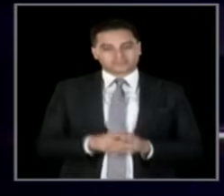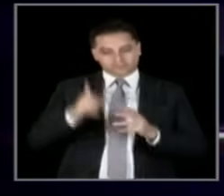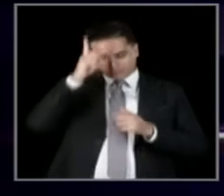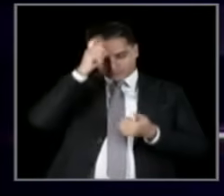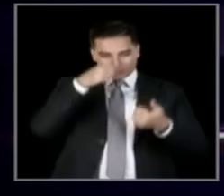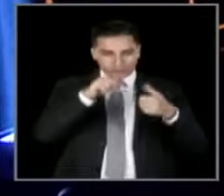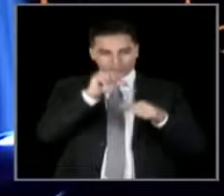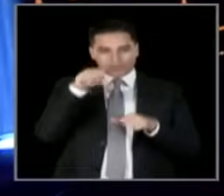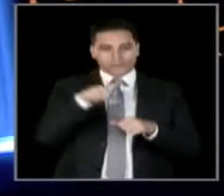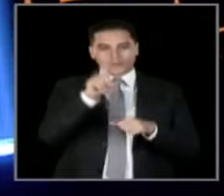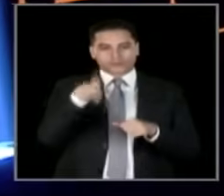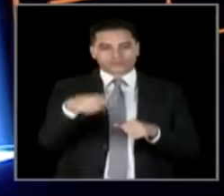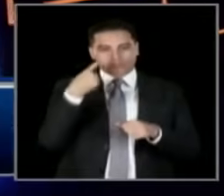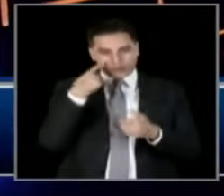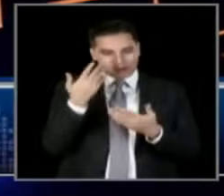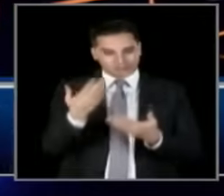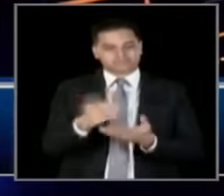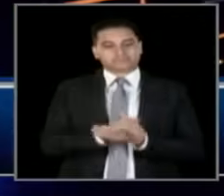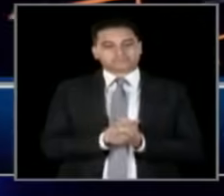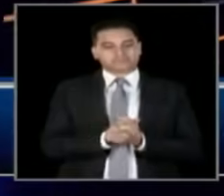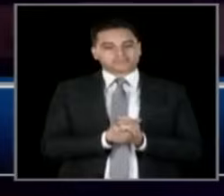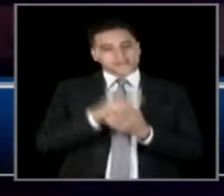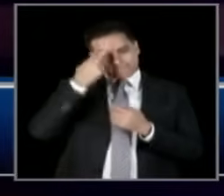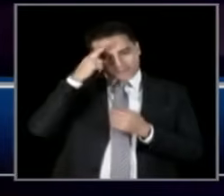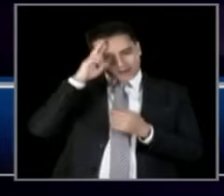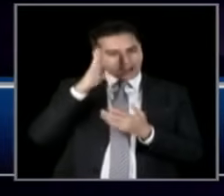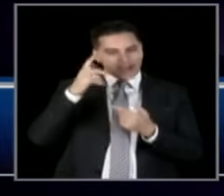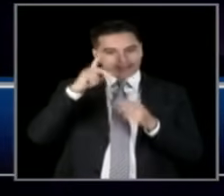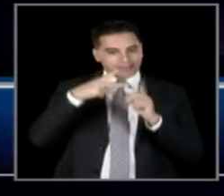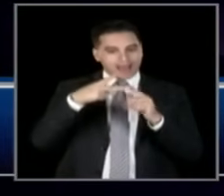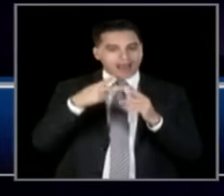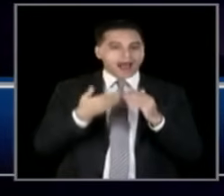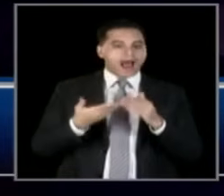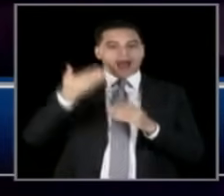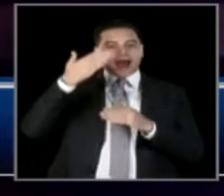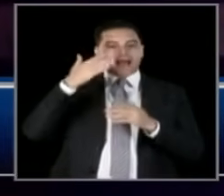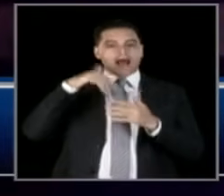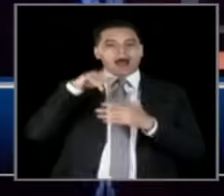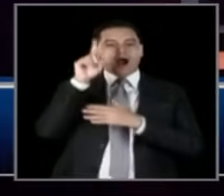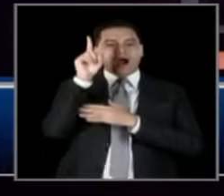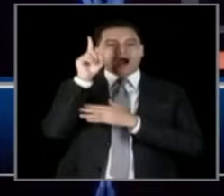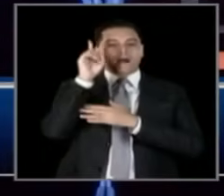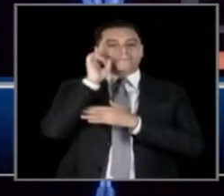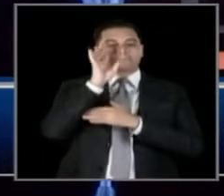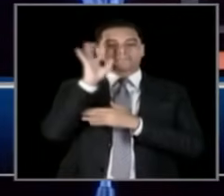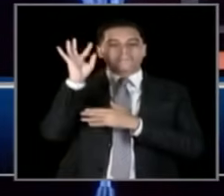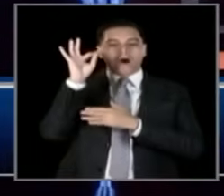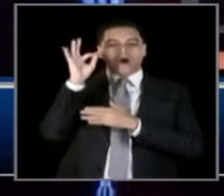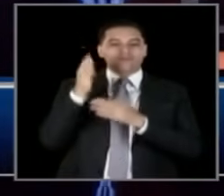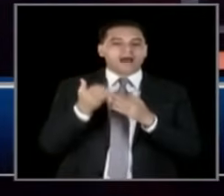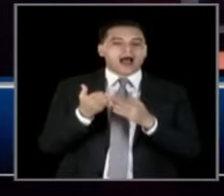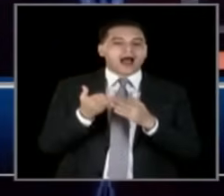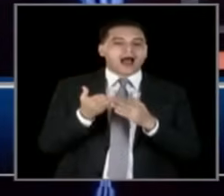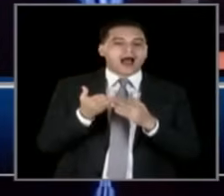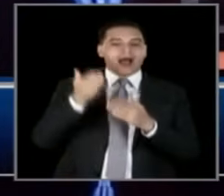علوم والسؤال هو ما هو ثاني أعلى الأقمار كثافة في المجموعة